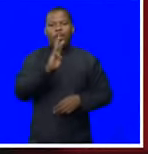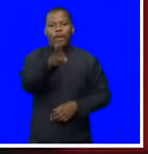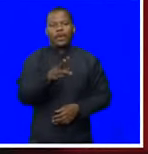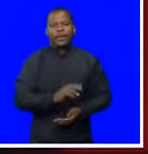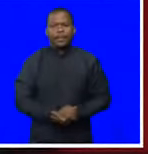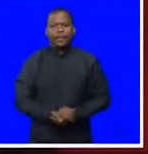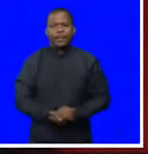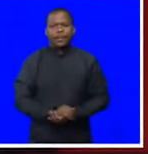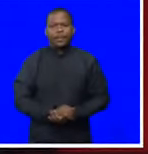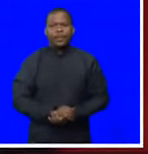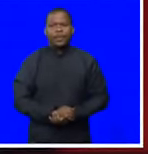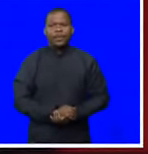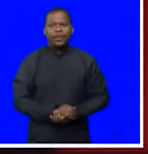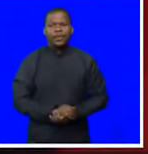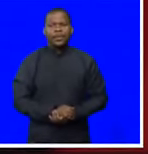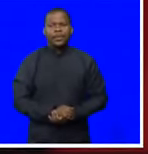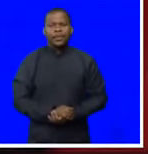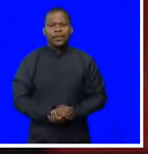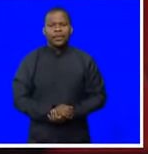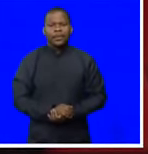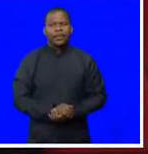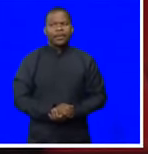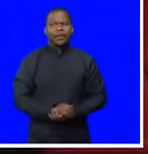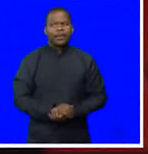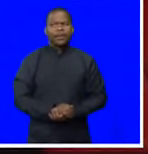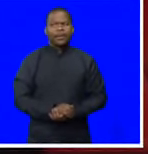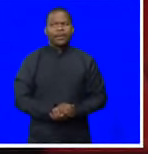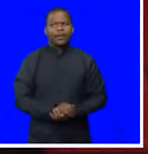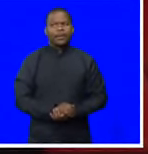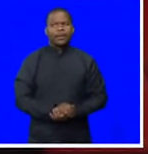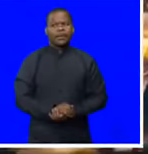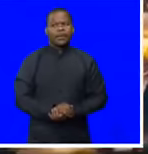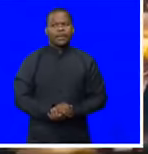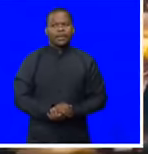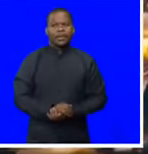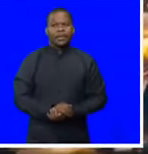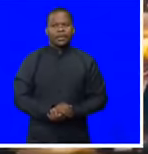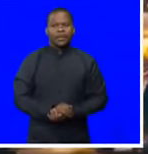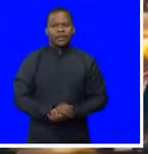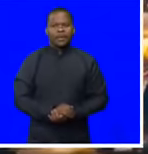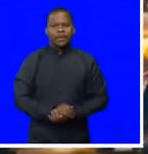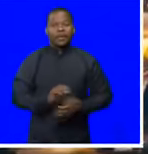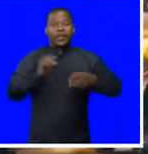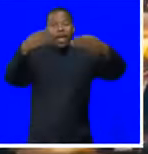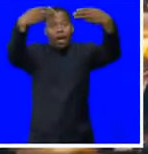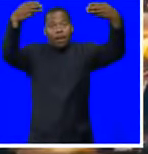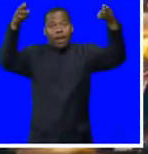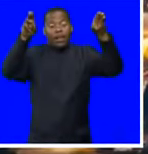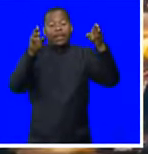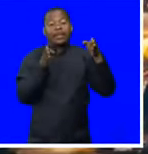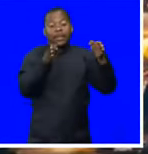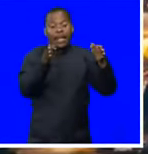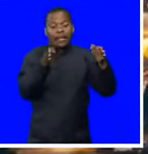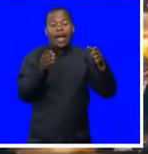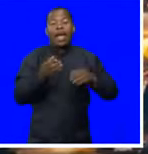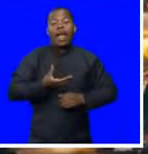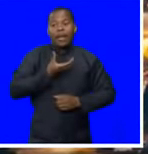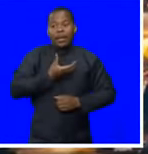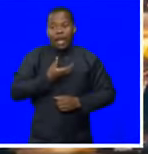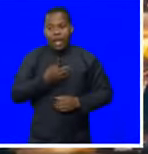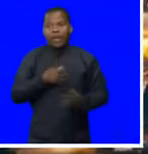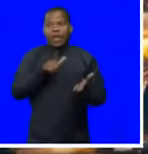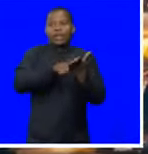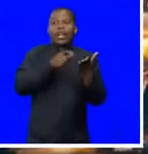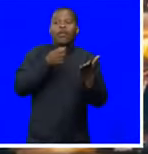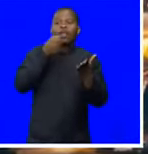Eswatini TV kubika samkeliswe khoza nginavuma inkosini Sinisa ePhalamende. Indlu yetimbunga seyiphasise umthetho